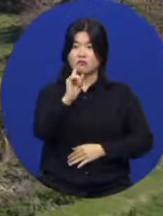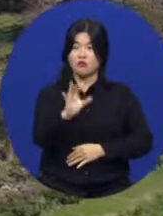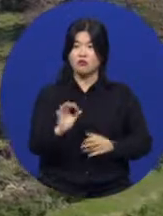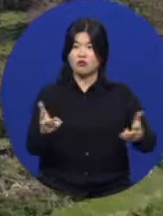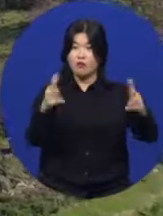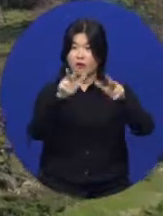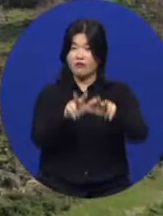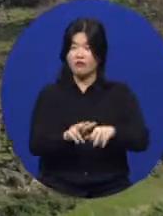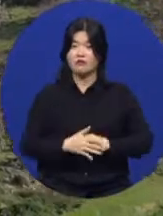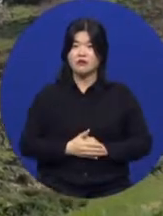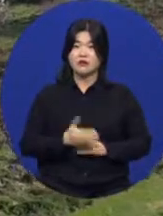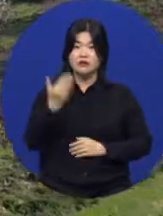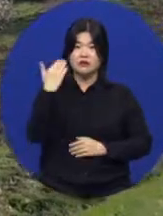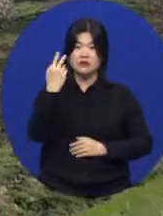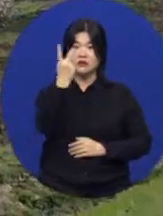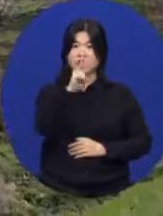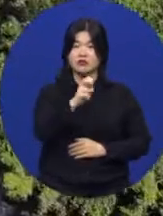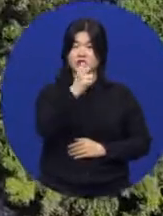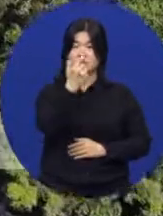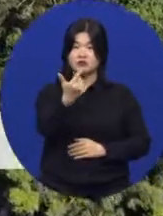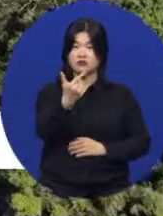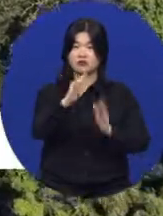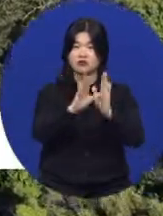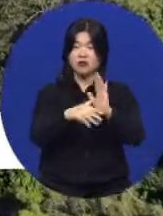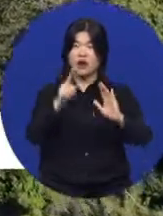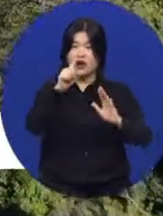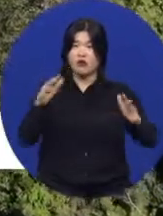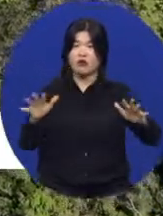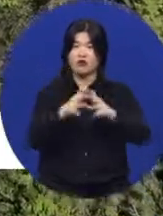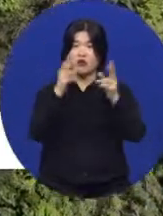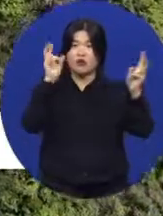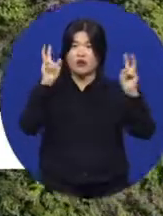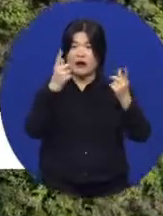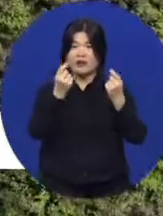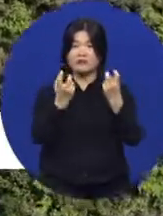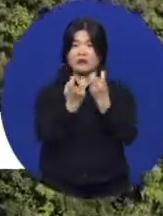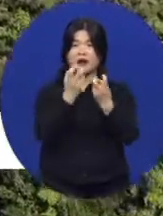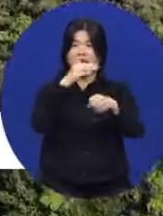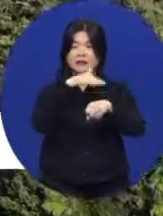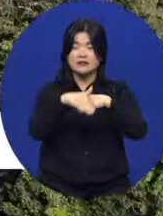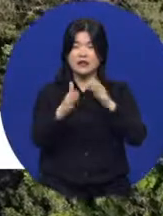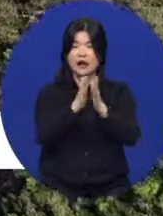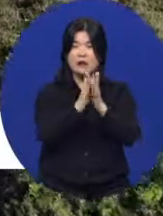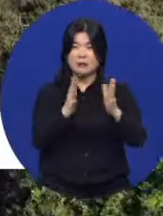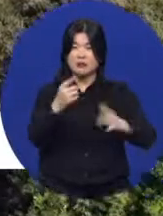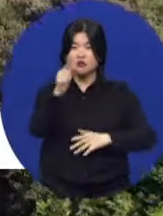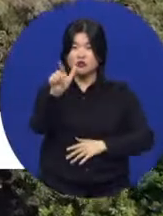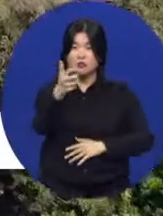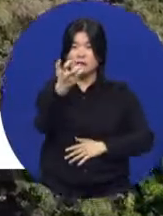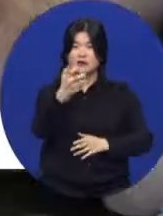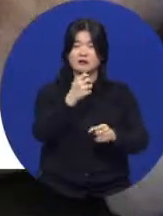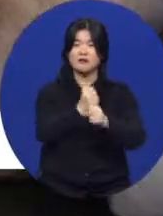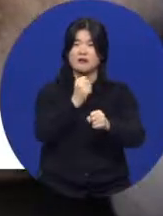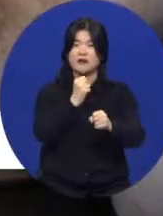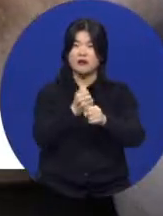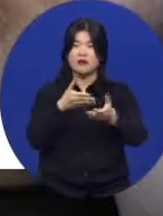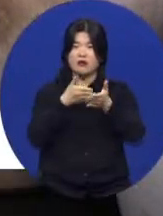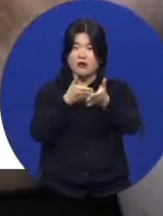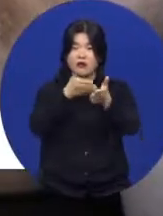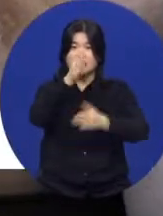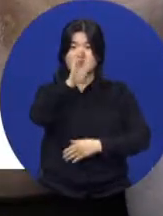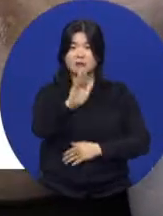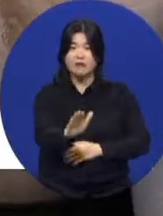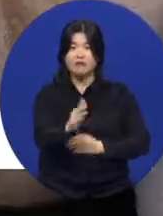공원입니다. 지난 2016년 한 건설업체가 같은 방식으로 아파트 680세대를 짓겠다고